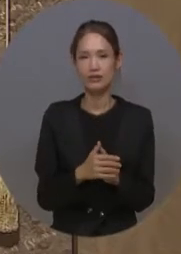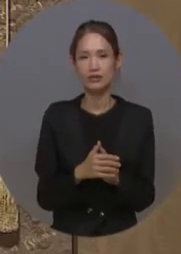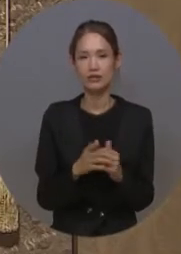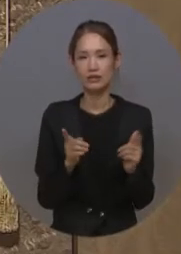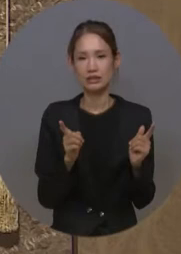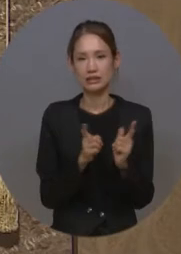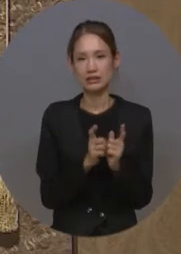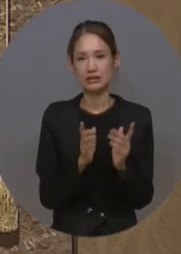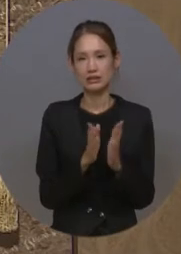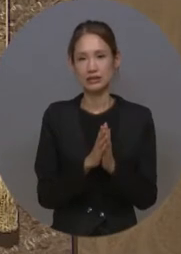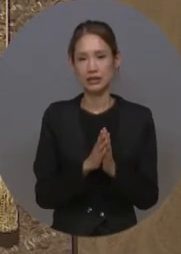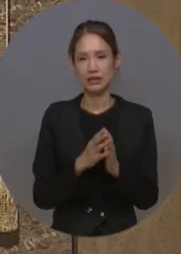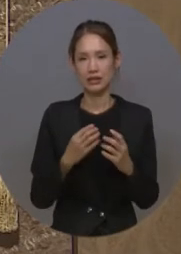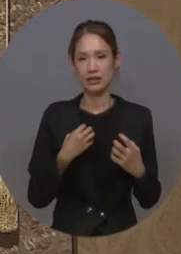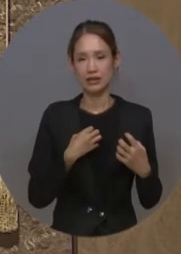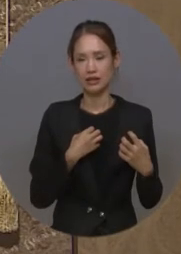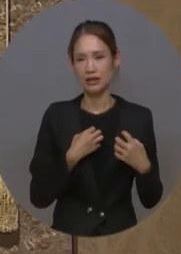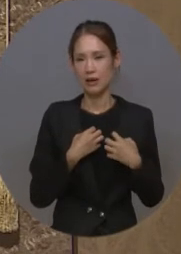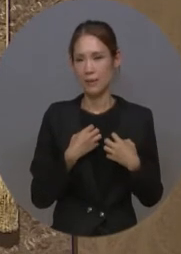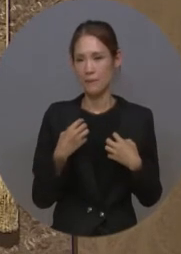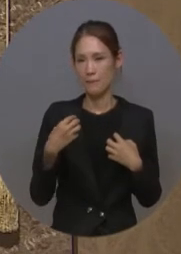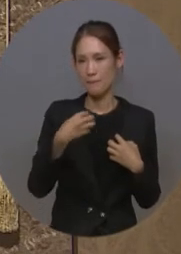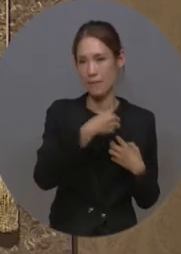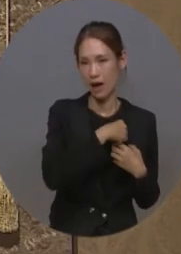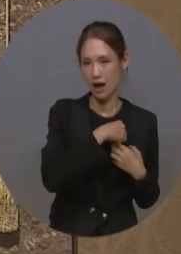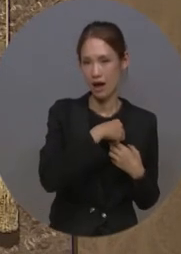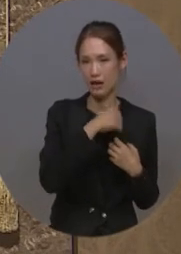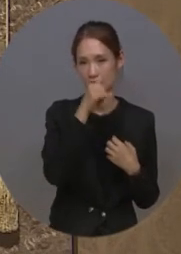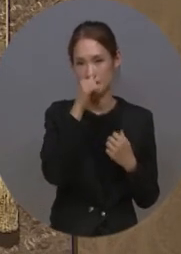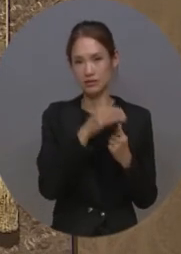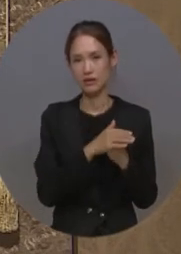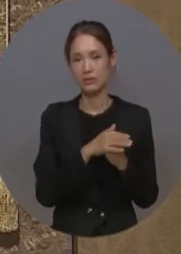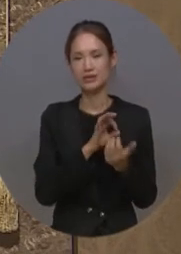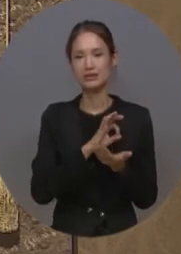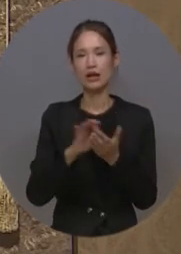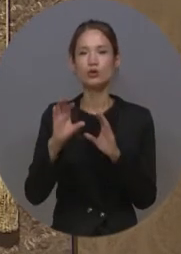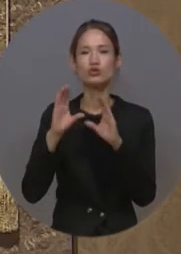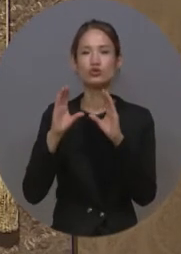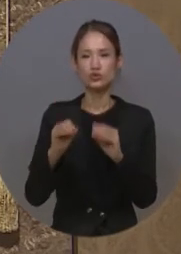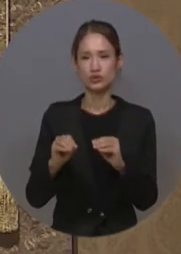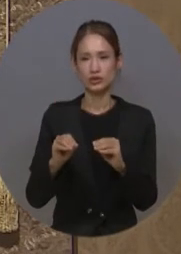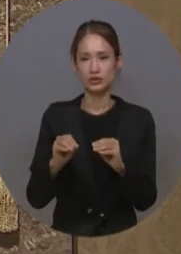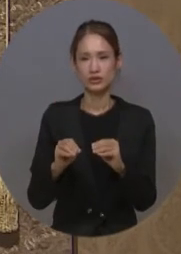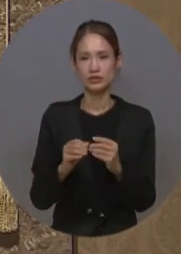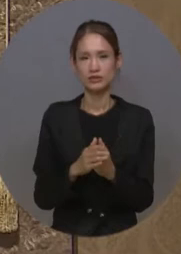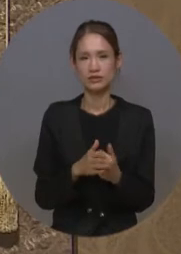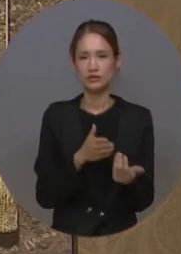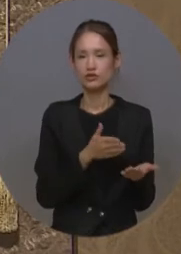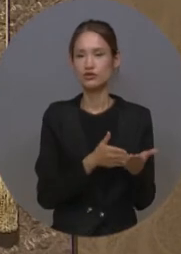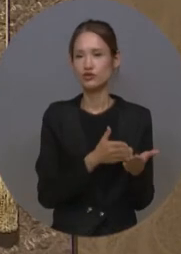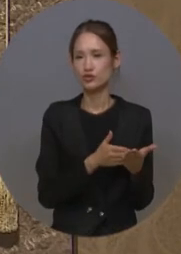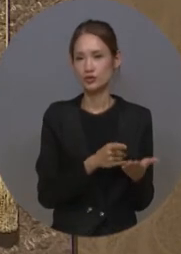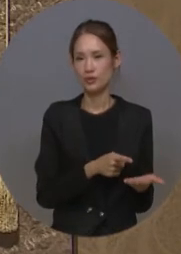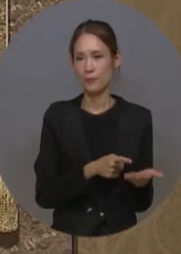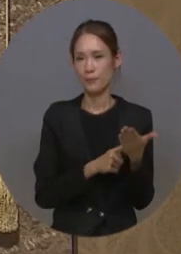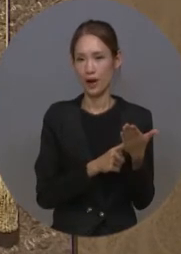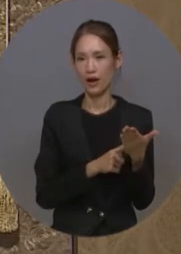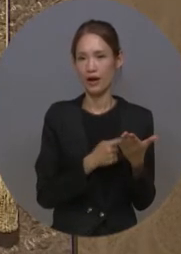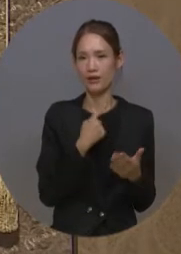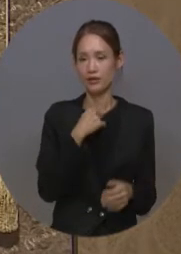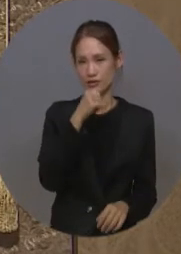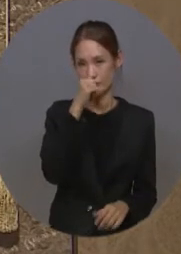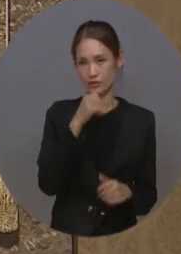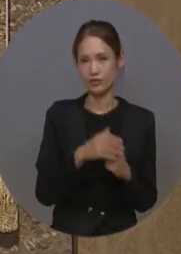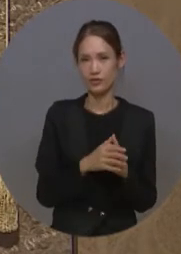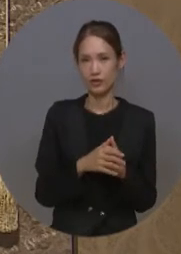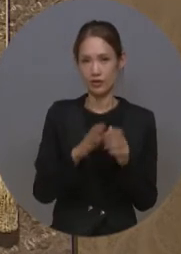직접적으로 폐에 들어가기 때문에 사용 중지하라고 뉴스가